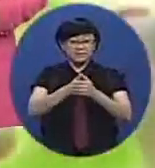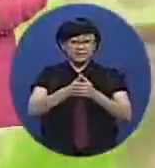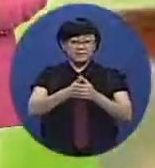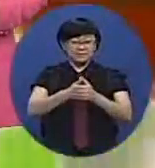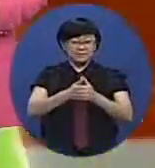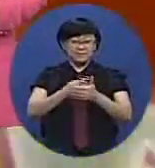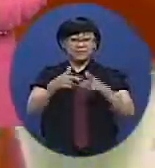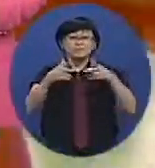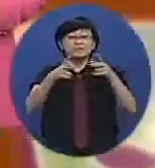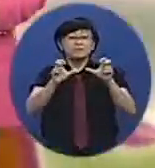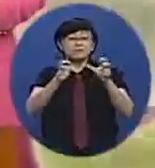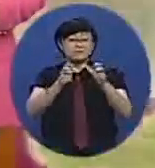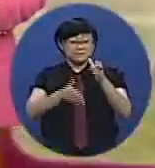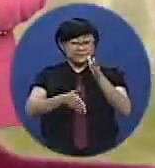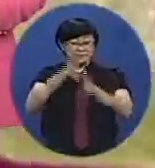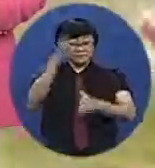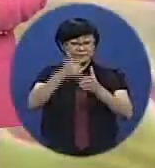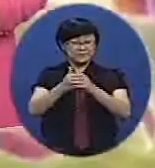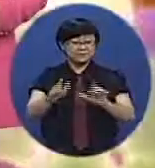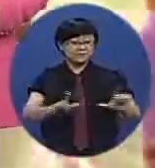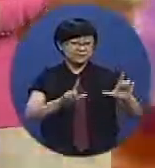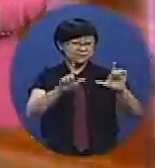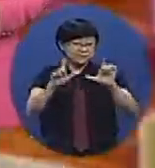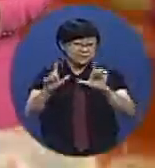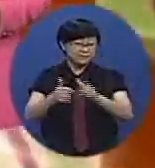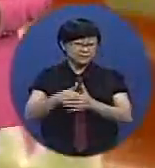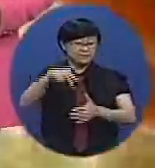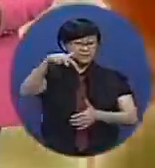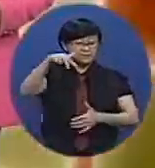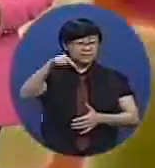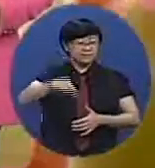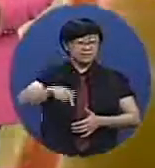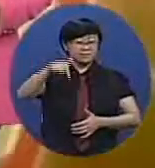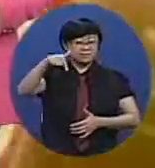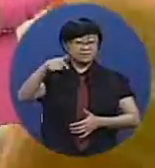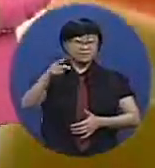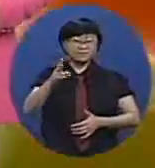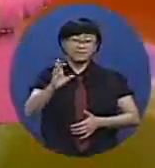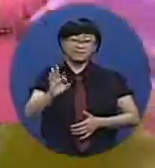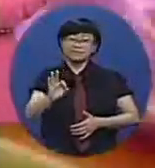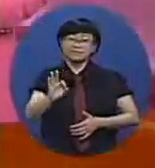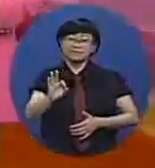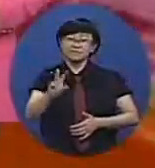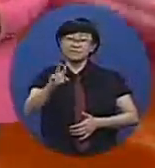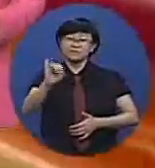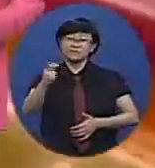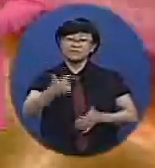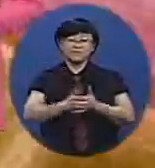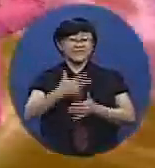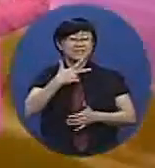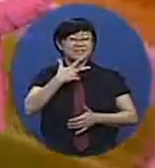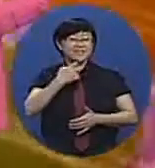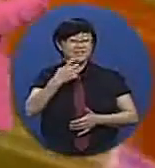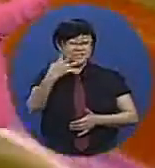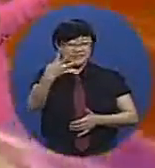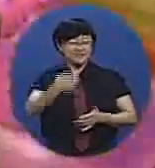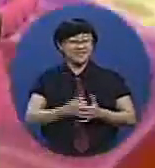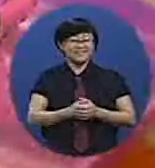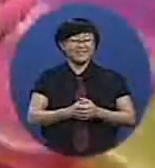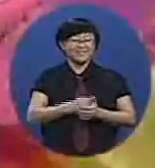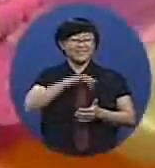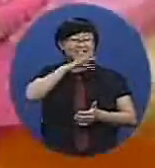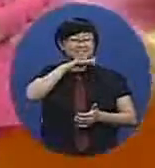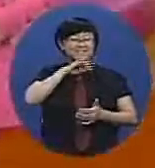경기도 성남에 사는 성남동의 주정인 7학년 4반입니다. 아이고, 오늘